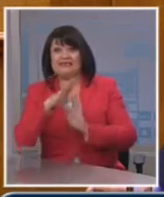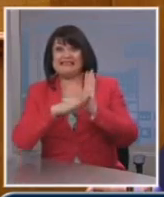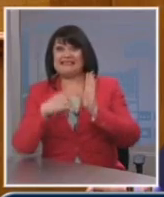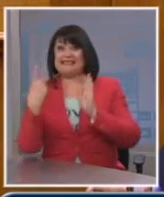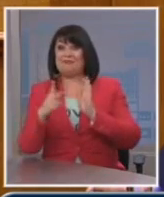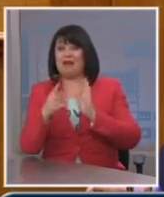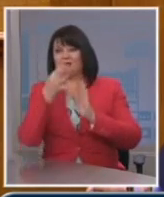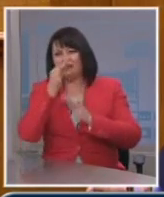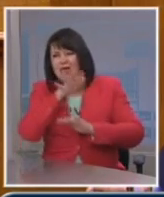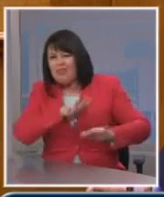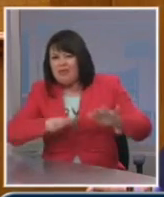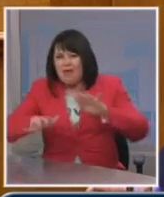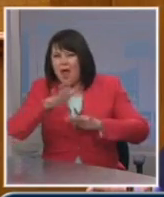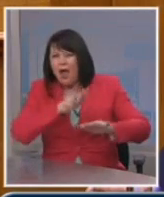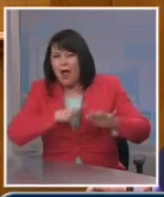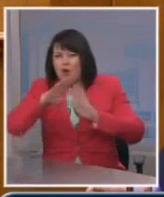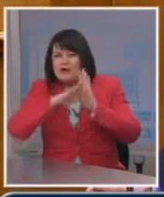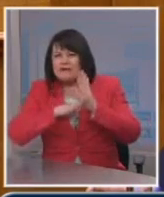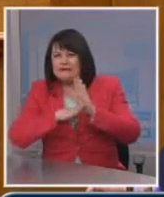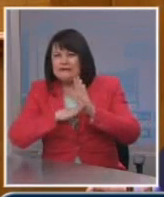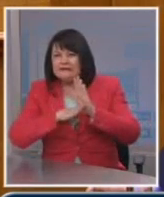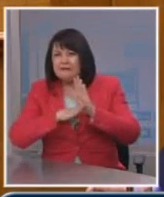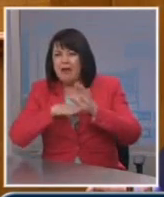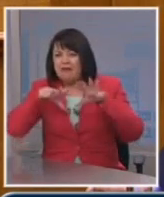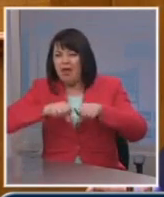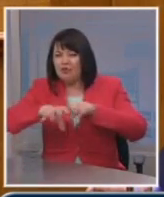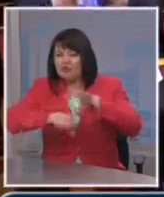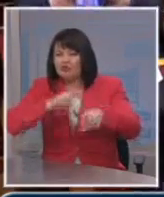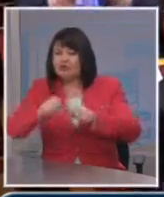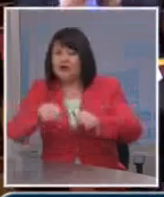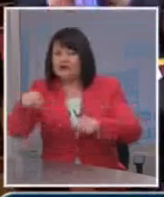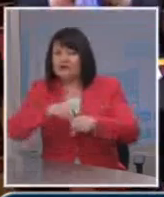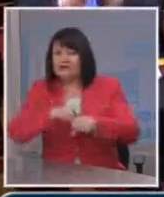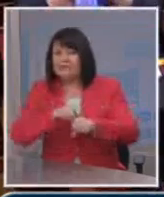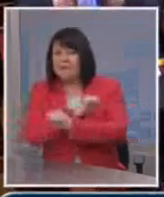και διαπλοκής που έφτασαν τόσα χρόνια να καταστρέφεται, κύριε Μητσοτάκη.